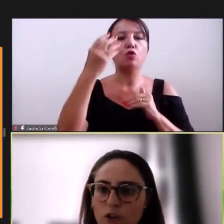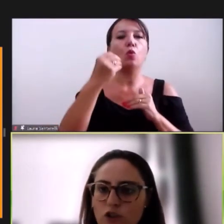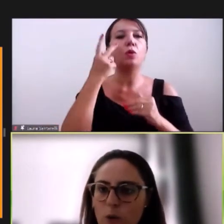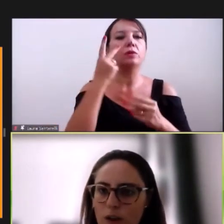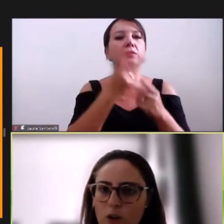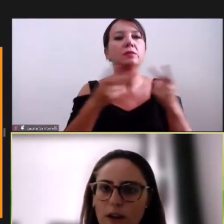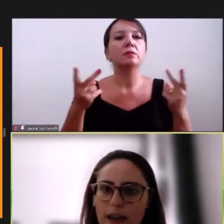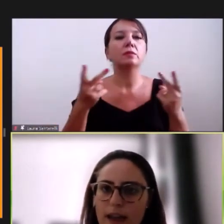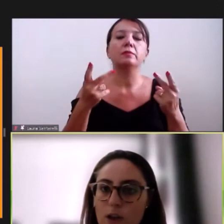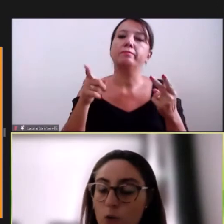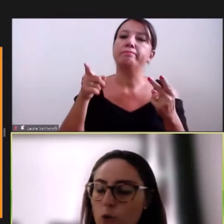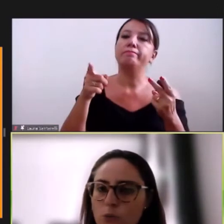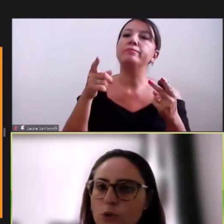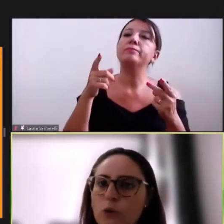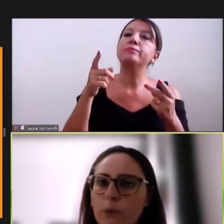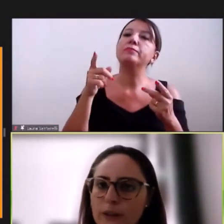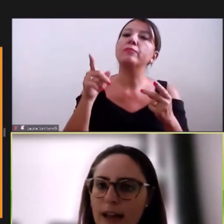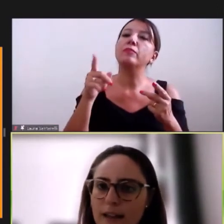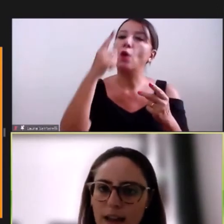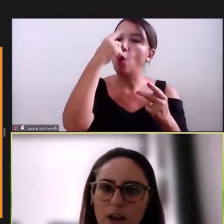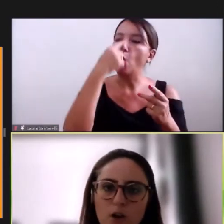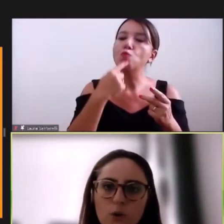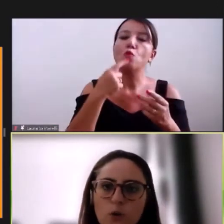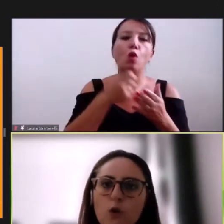a svolgere quello che è